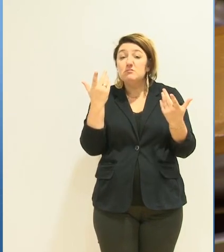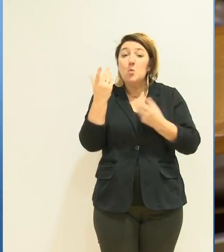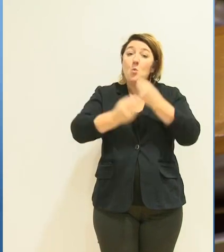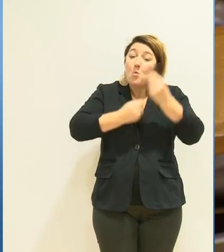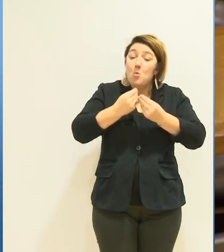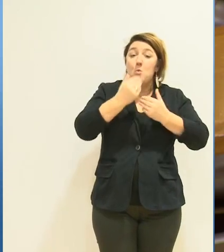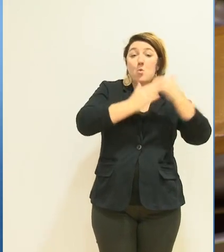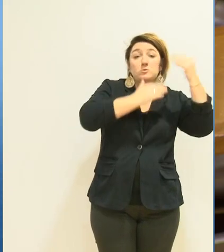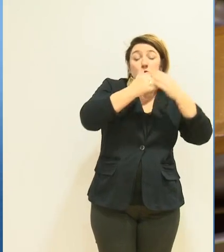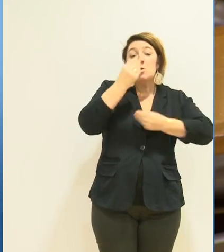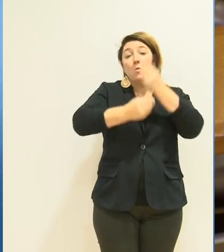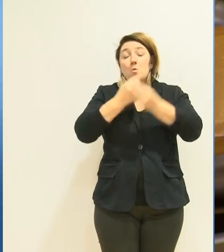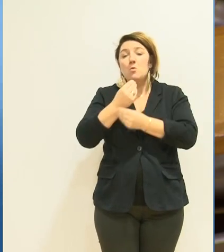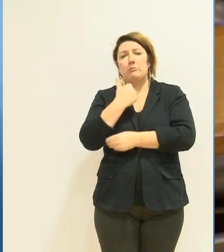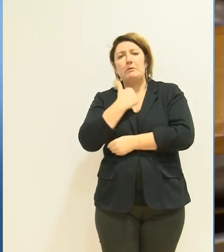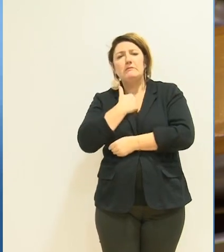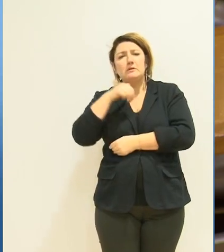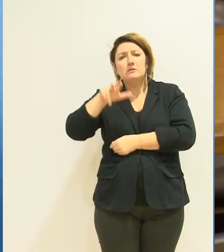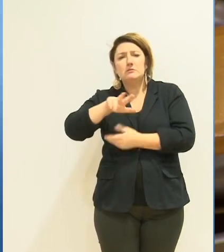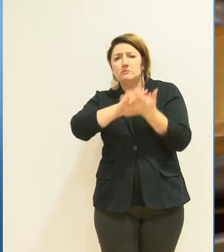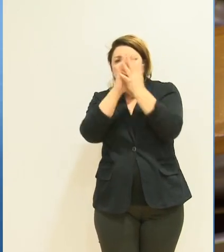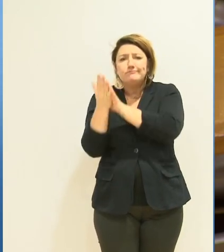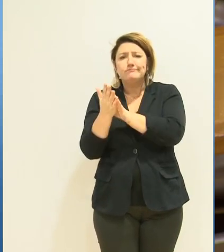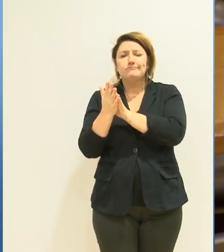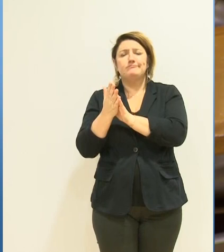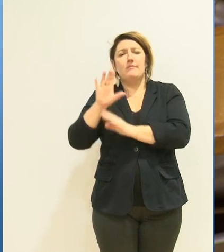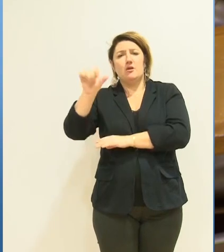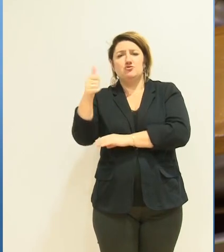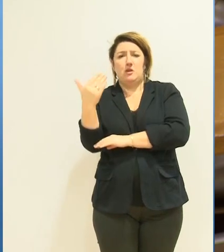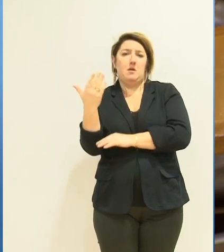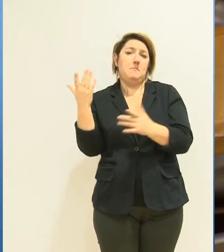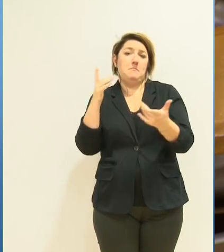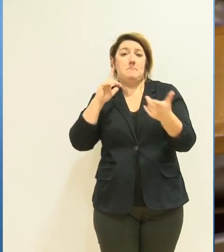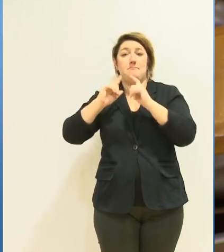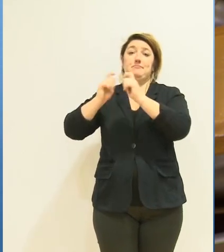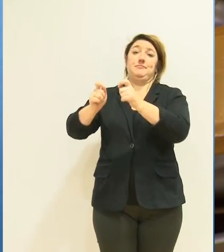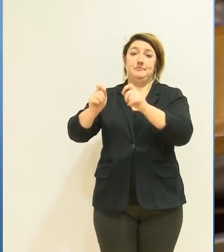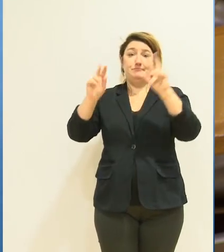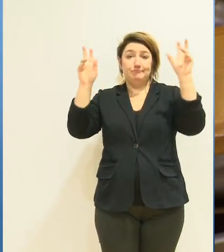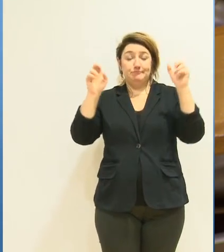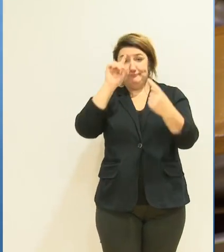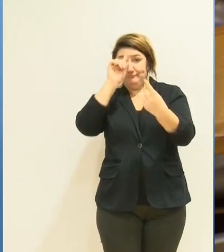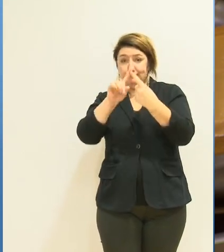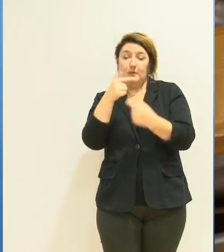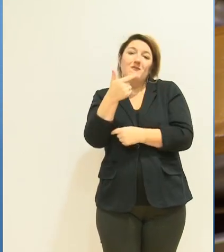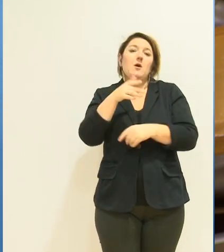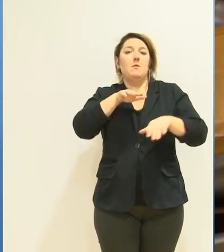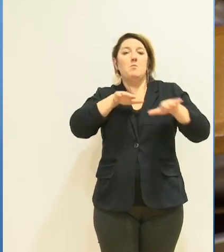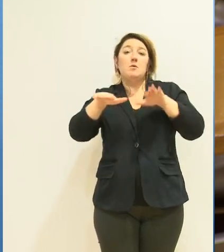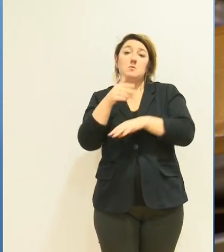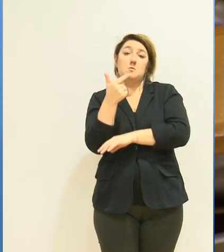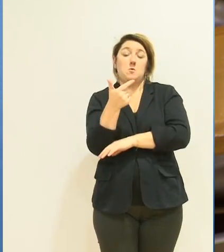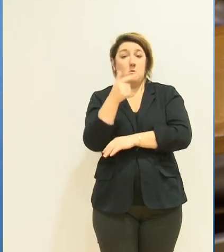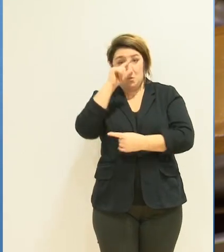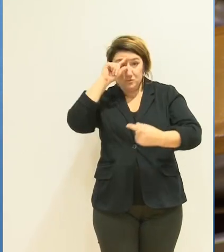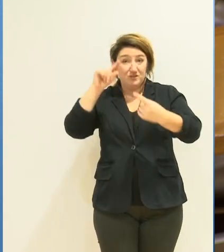transformation de logements privés en logements sociaux les deux les deux objectifs les deux moyens de prod2